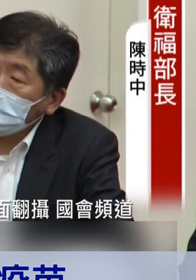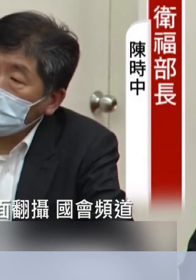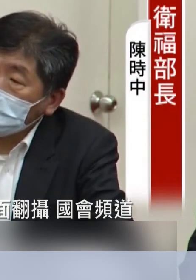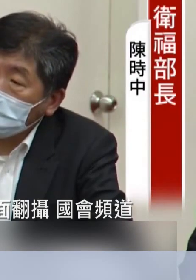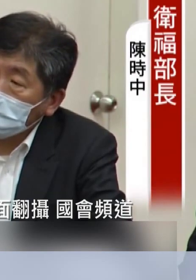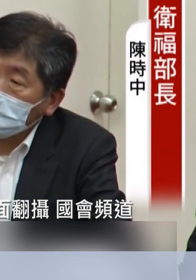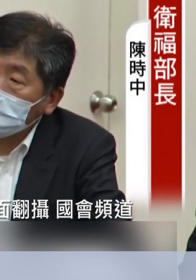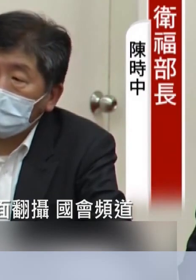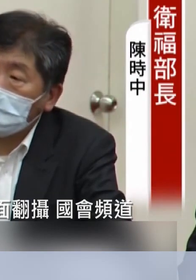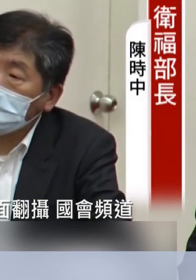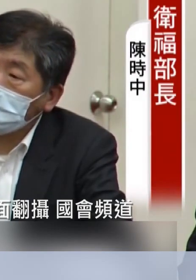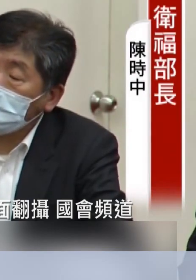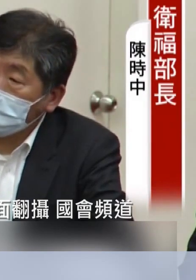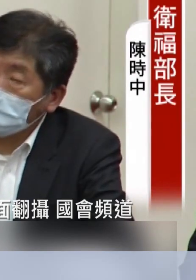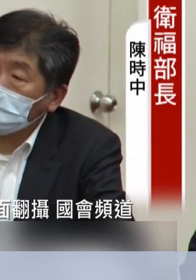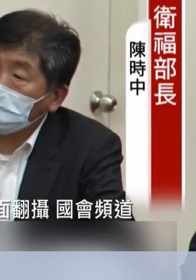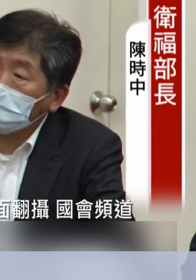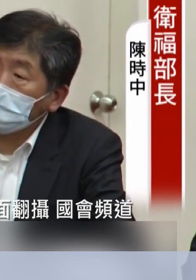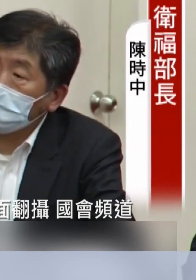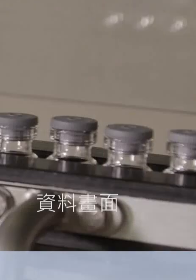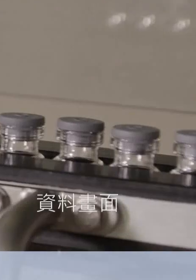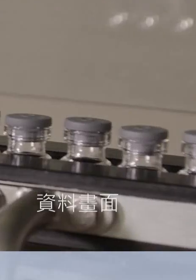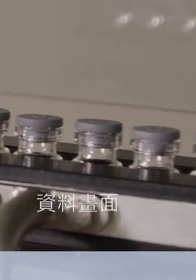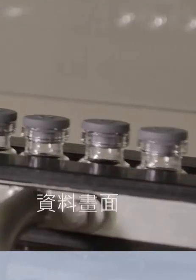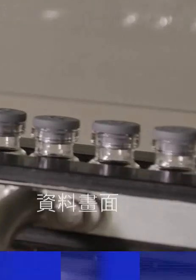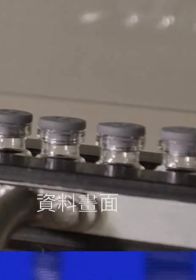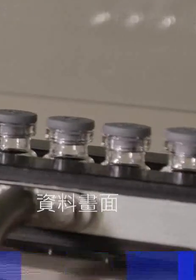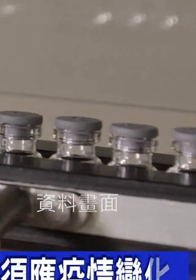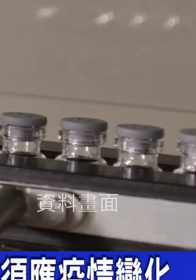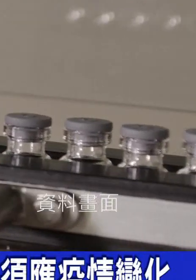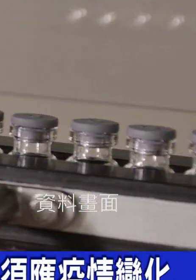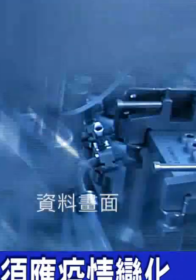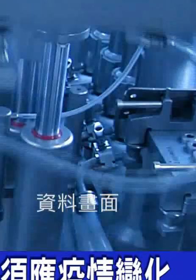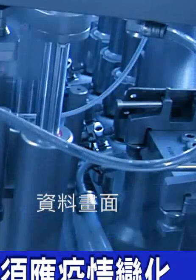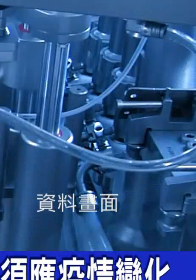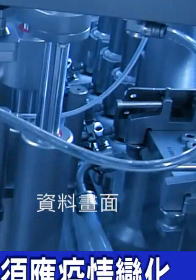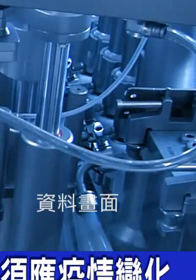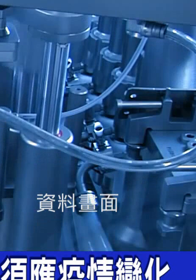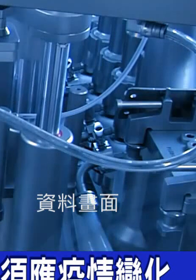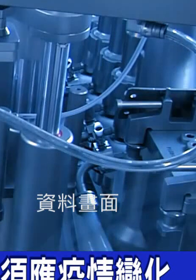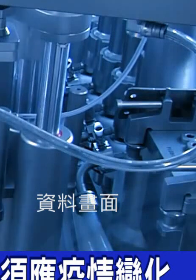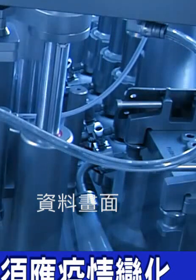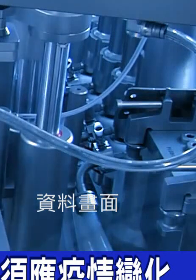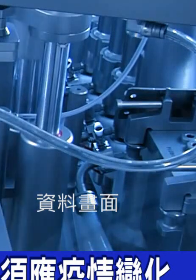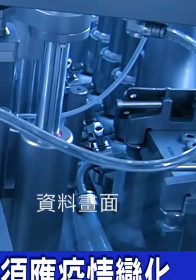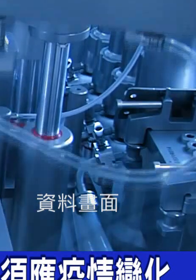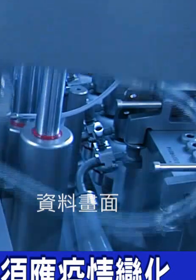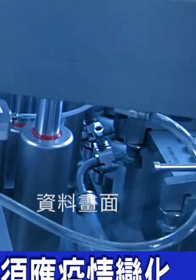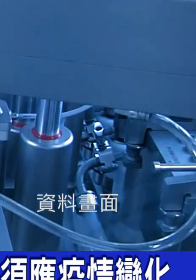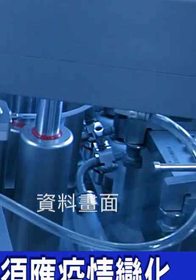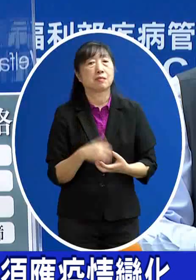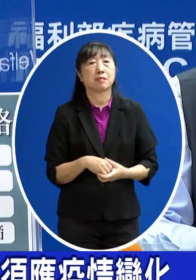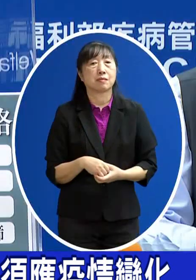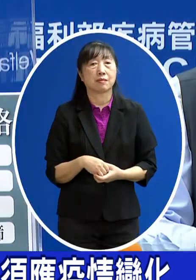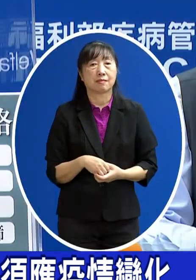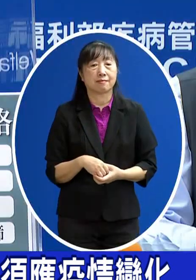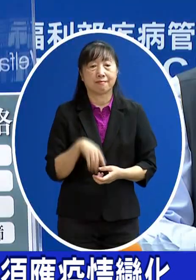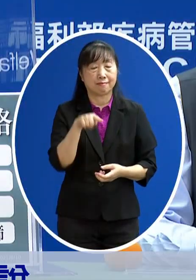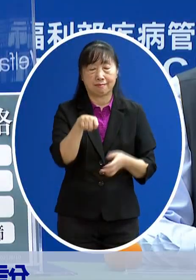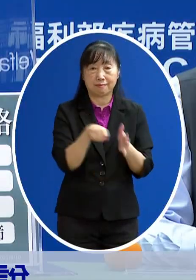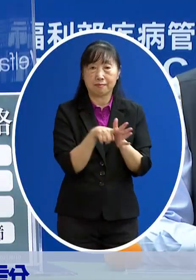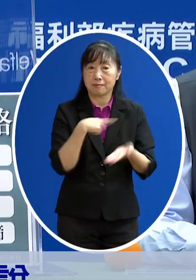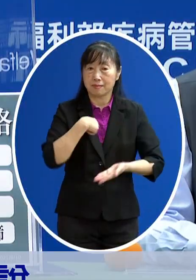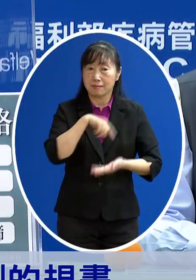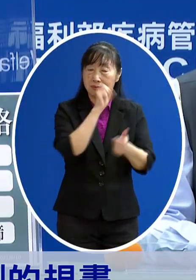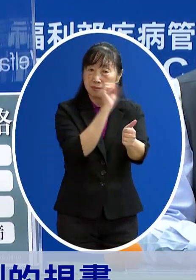如果太多的话，那也许会出问题。 当初拒绝 AZ 到底是谁有意见？陈时中透露关键原因。 我们那时候提出